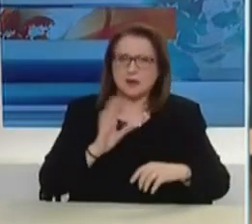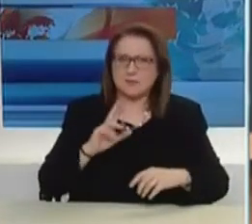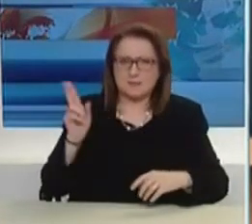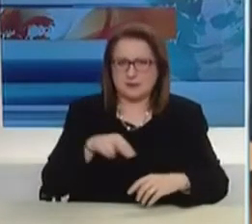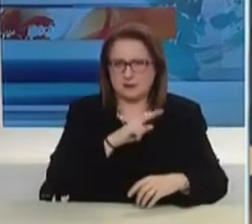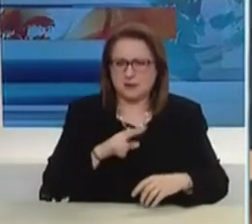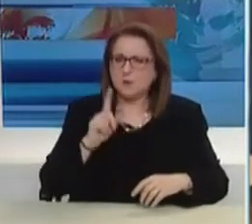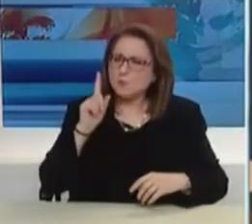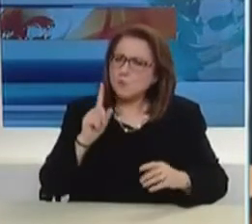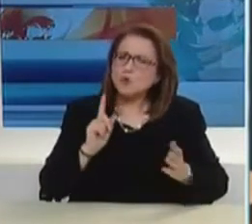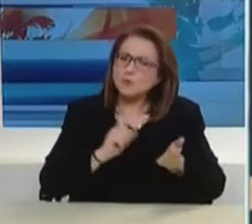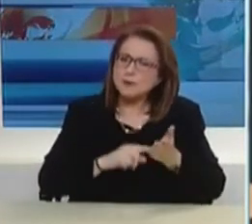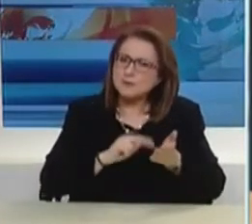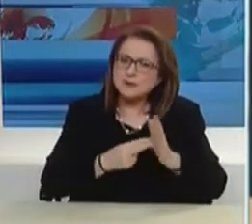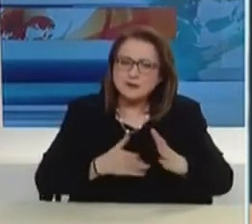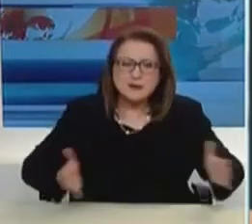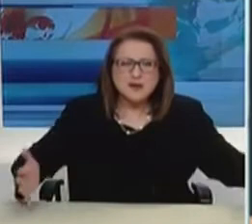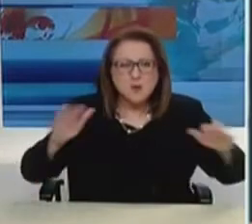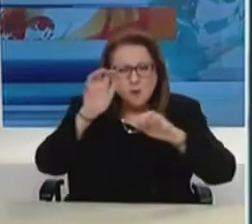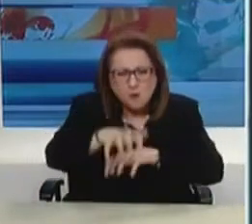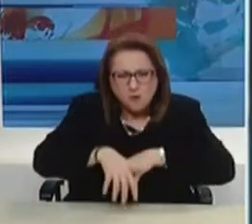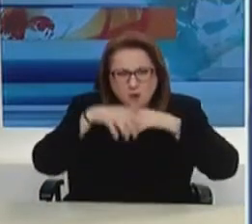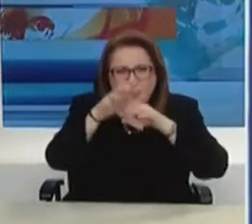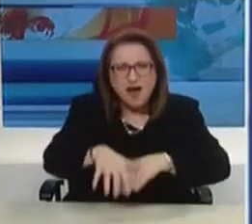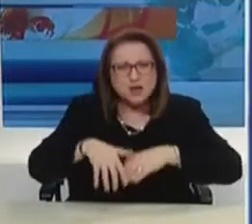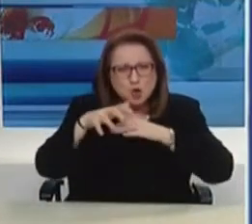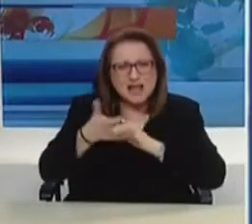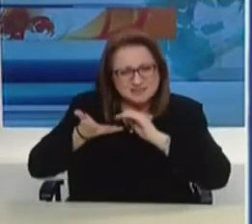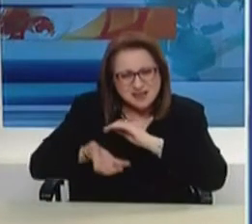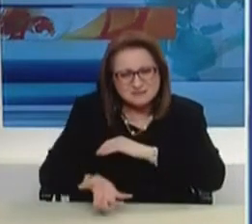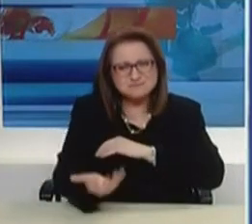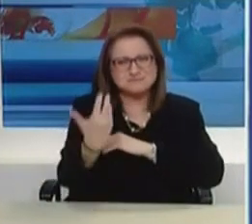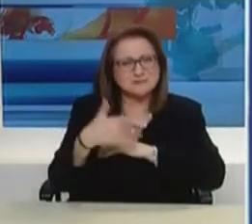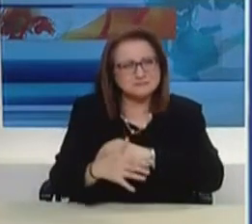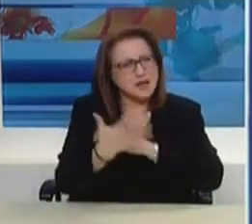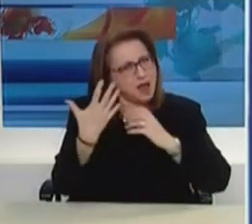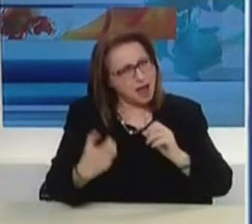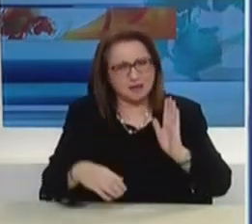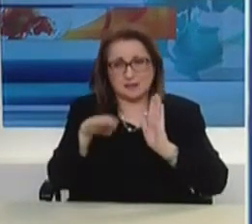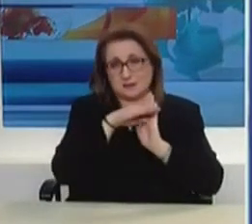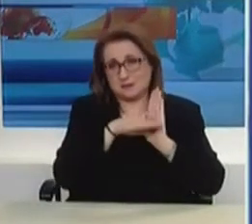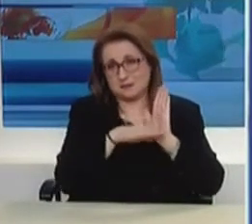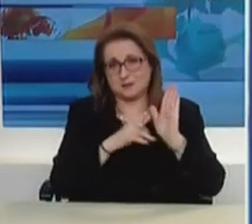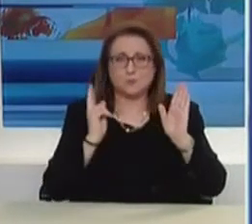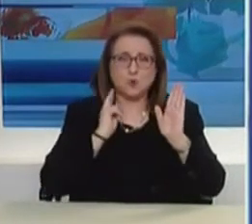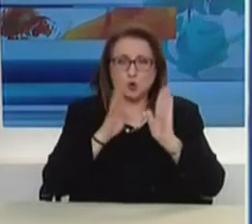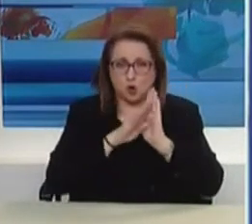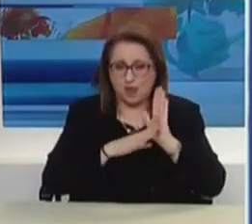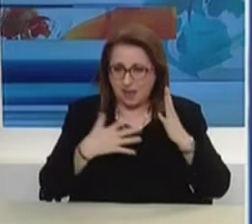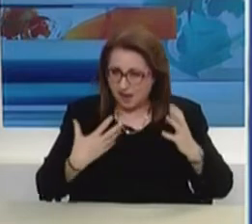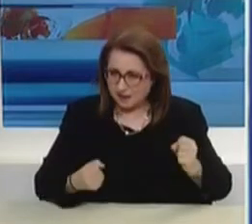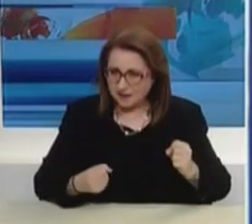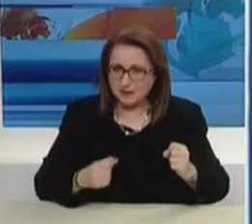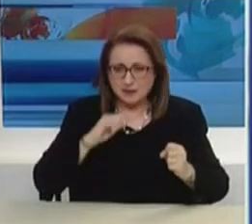συγκεκριμένες προδιαγραφές που πρέπει τα εργοτάξια να εφαρμόζουν και συγκεκριμένα πρωτόκολλα. Από εκεί και πέρα παρατηρούμε